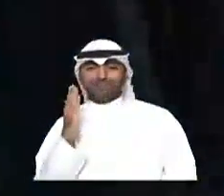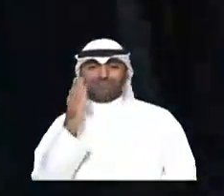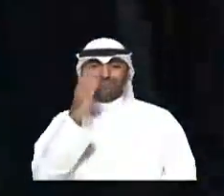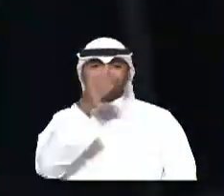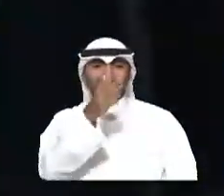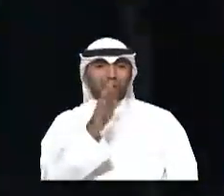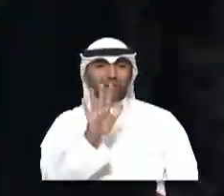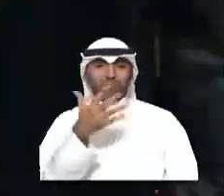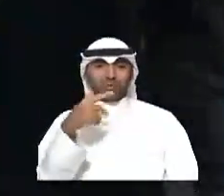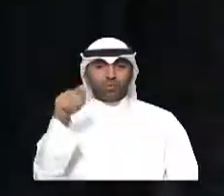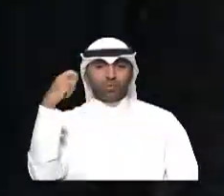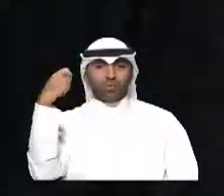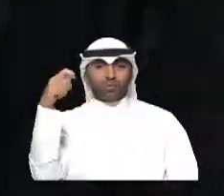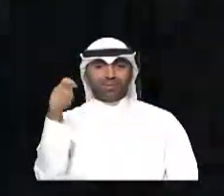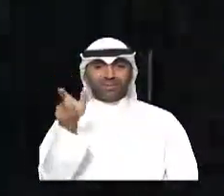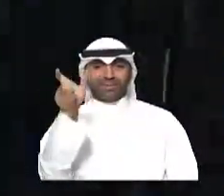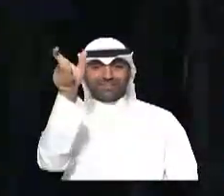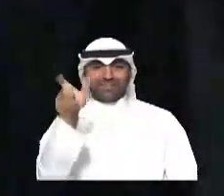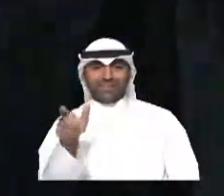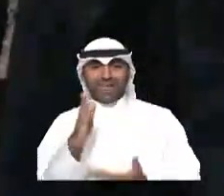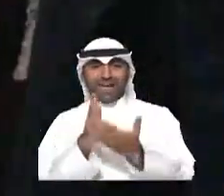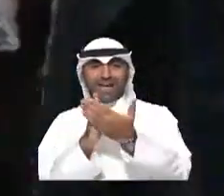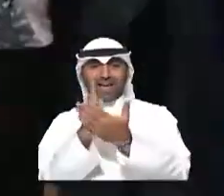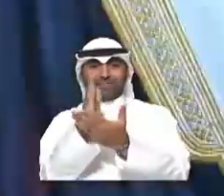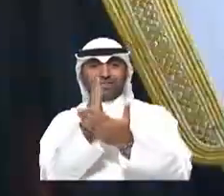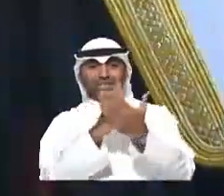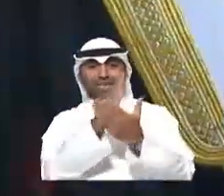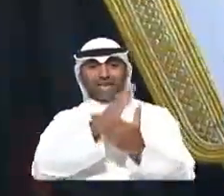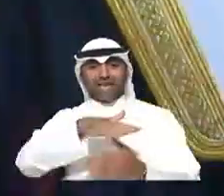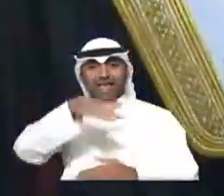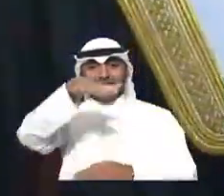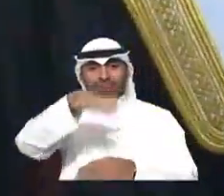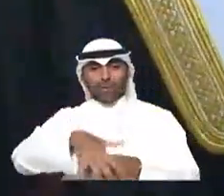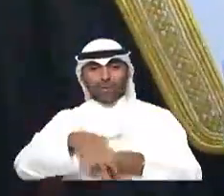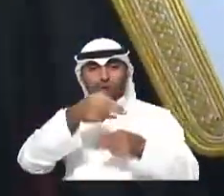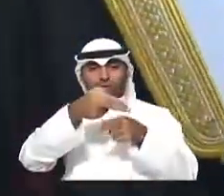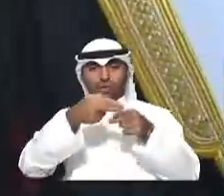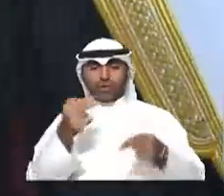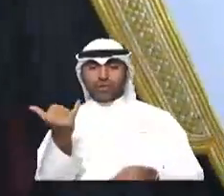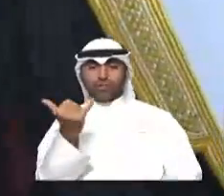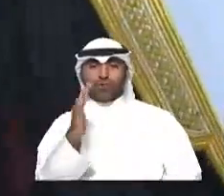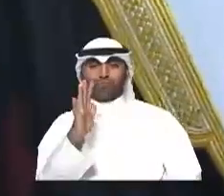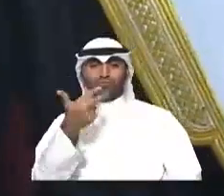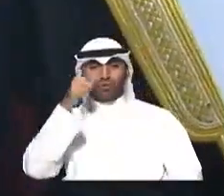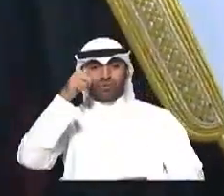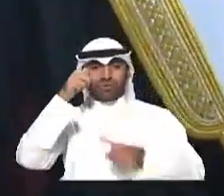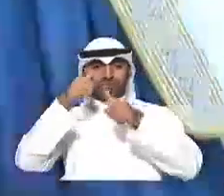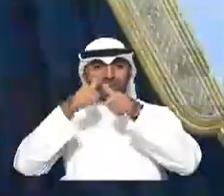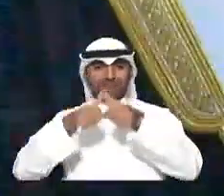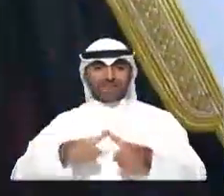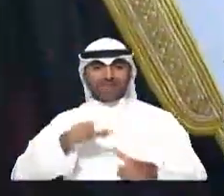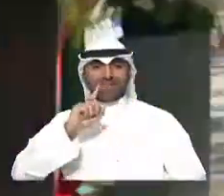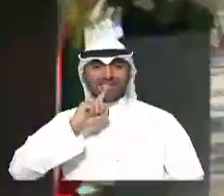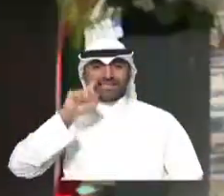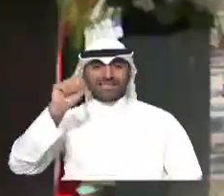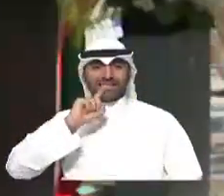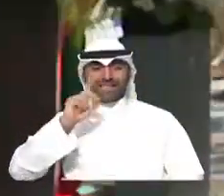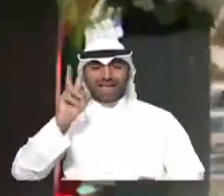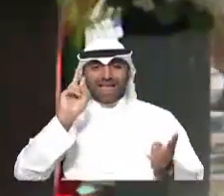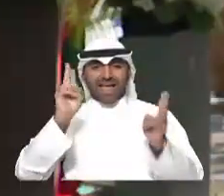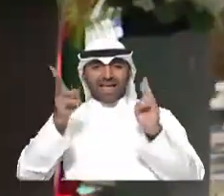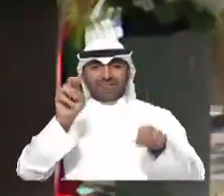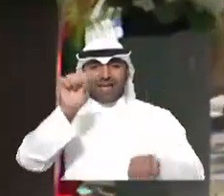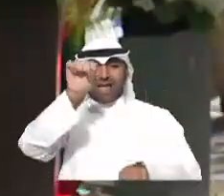ودبلوماسيين حرصوا على تقديم التهاني لسلطنة عمان في ذكرى العيد الوطني المجيد للسلطنة. عيد الوطن العماني